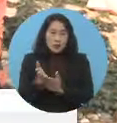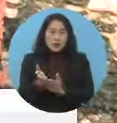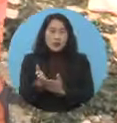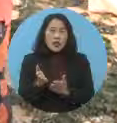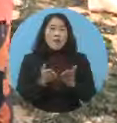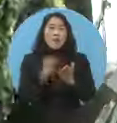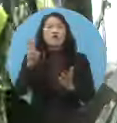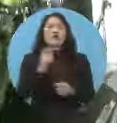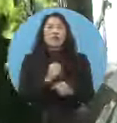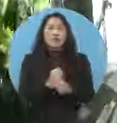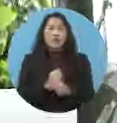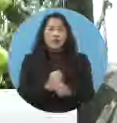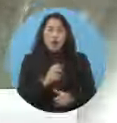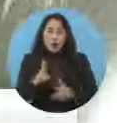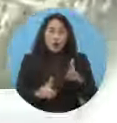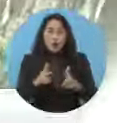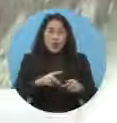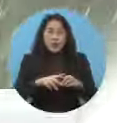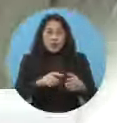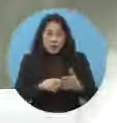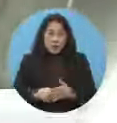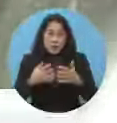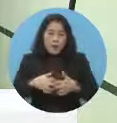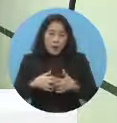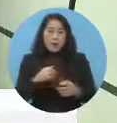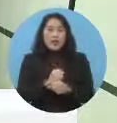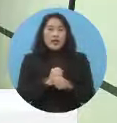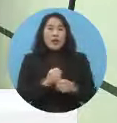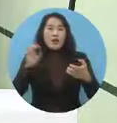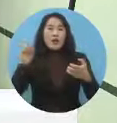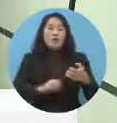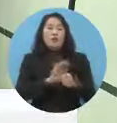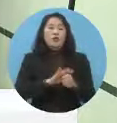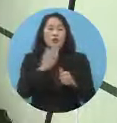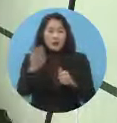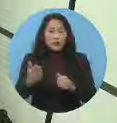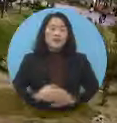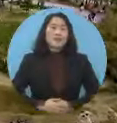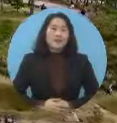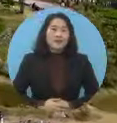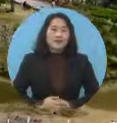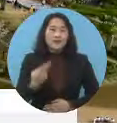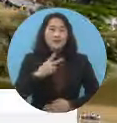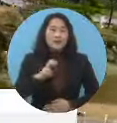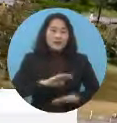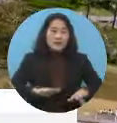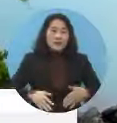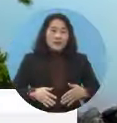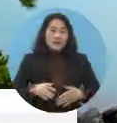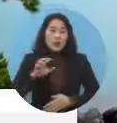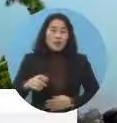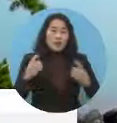2척을 건조 하 고 수상 가공공장 에너지 절감 장비 시세 비용의 80% 를 지원합니다 2020 잔